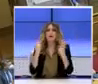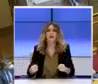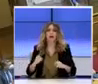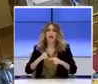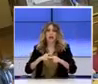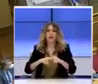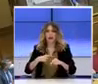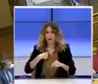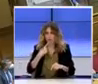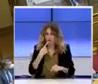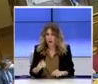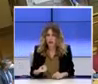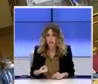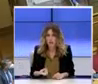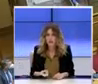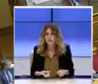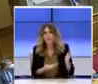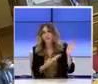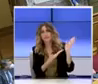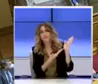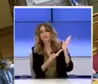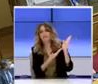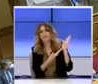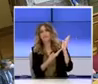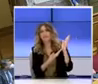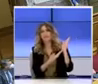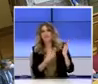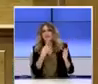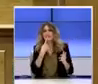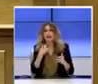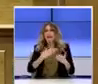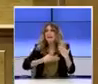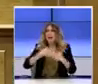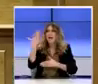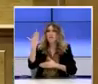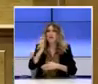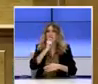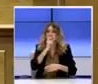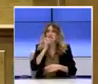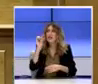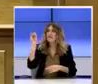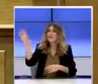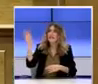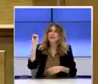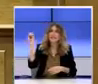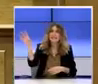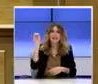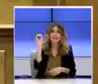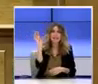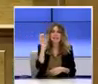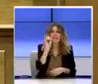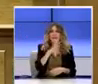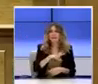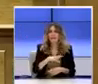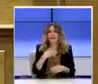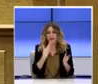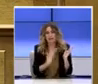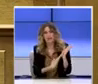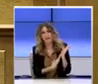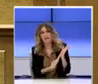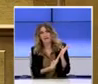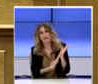Δεν τα λέμε εμείς, τα λέει Financial Times, Bloomberg, για τις κρίσιμες δύσκολες στιγμές που